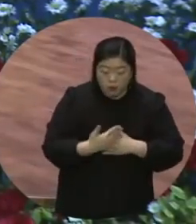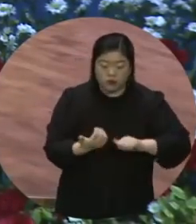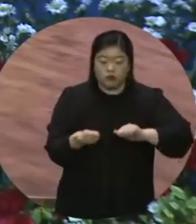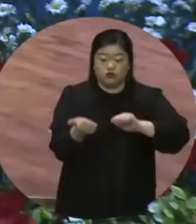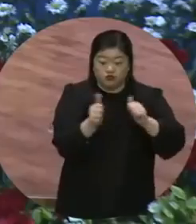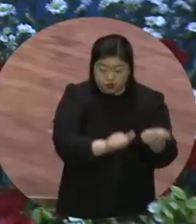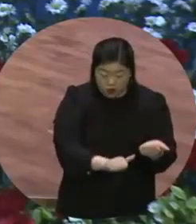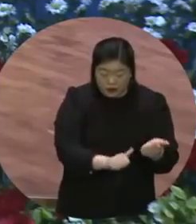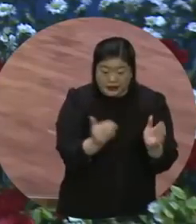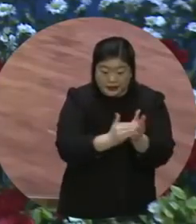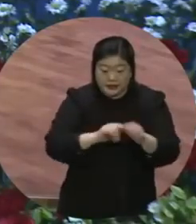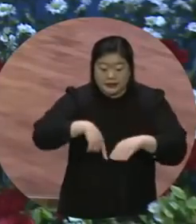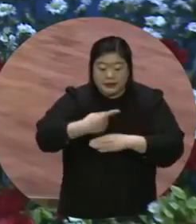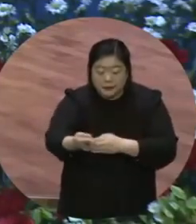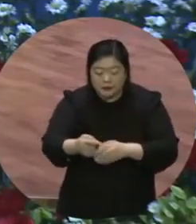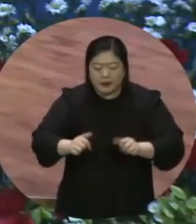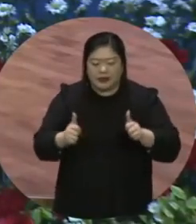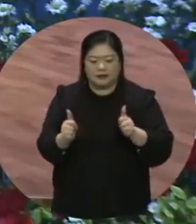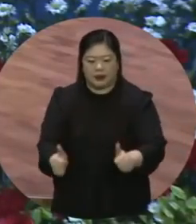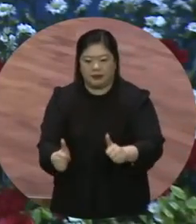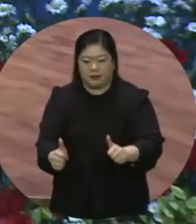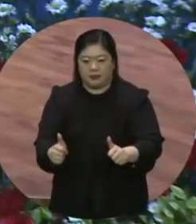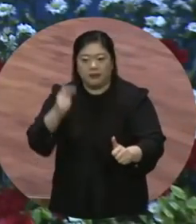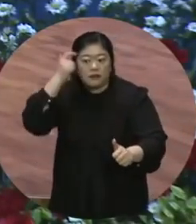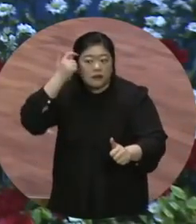있어요. 심판이. 그거 아셔야 돼요.